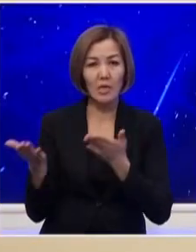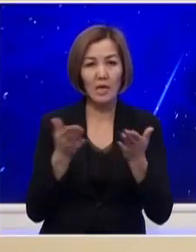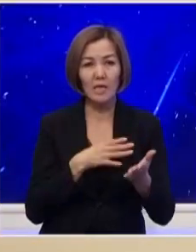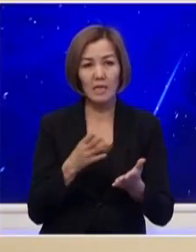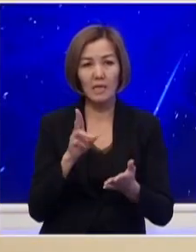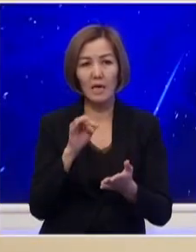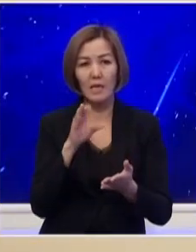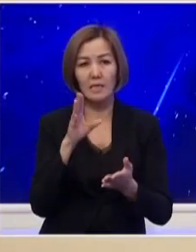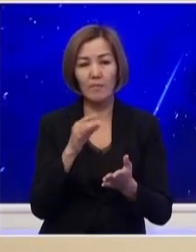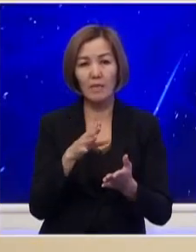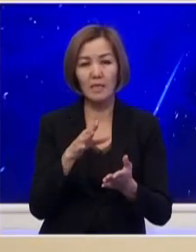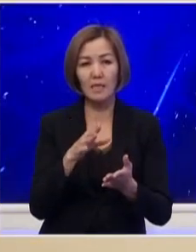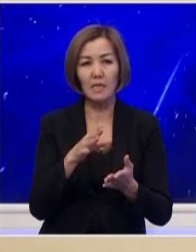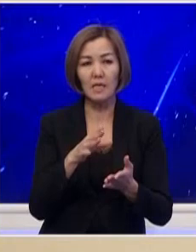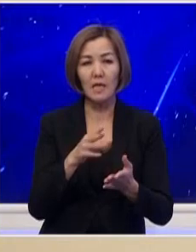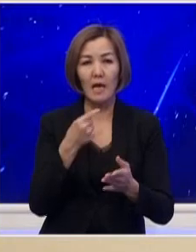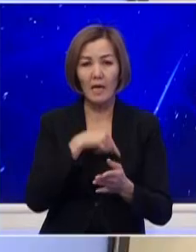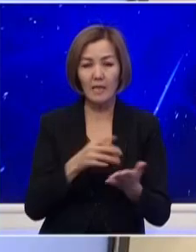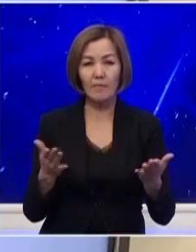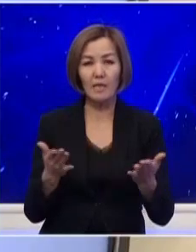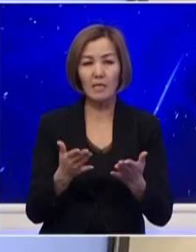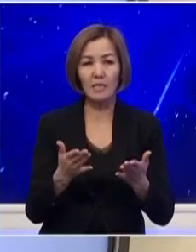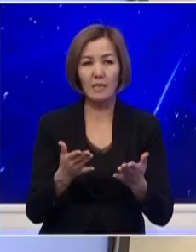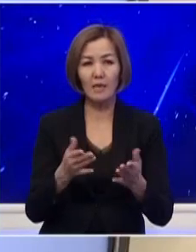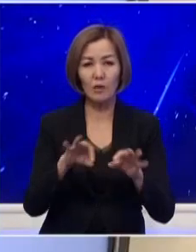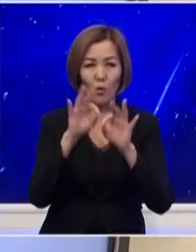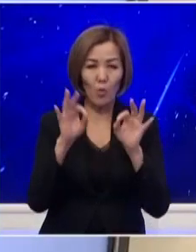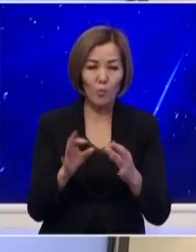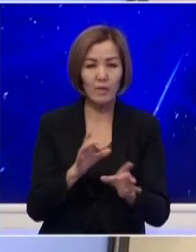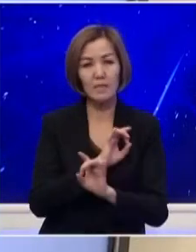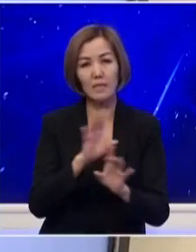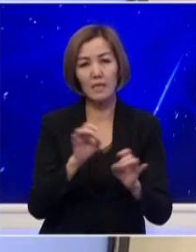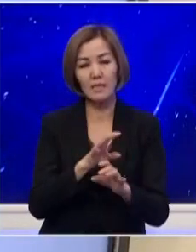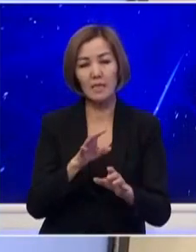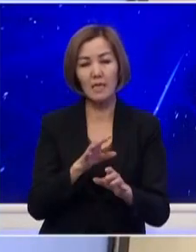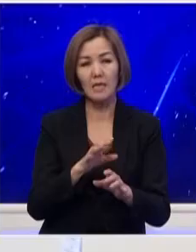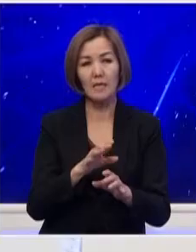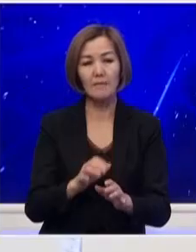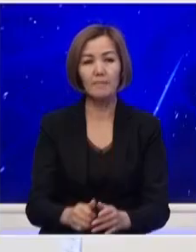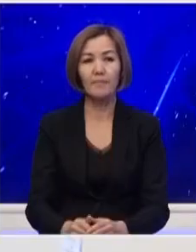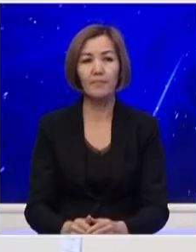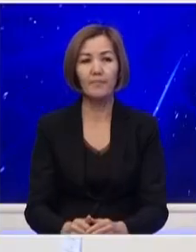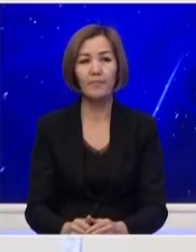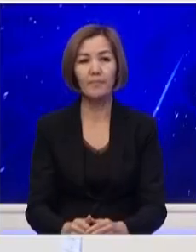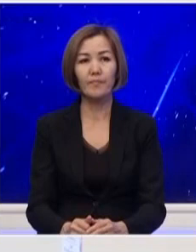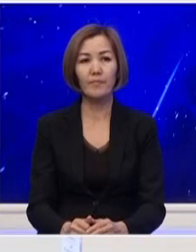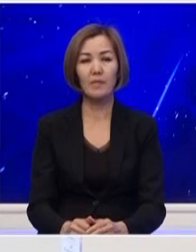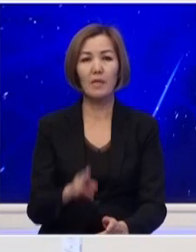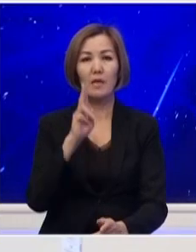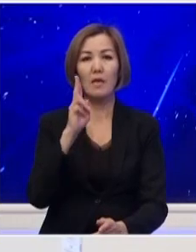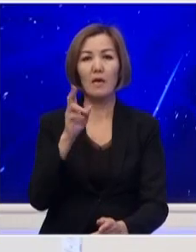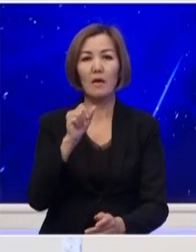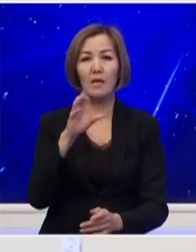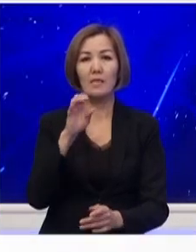Аманжол Қасабекұлының адамгершілік қасиетіне, кісілік келбетіне ерекше тоқталып, ыстық естеліктерімен бөлісті. Аманжол